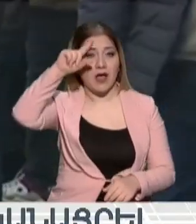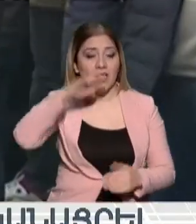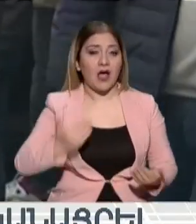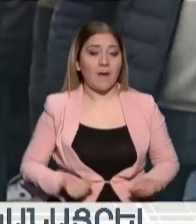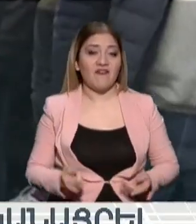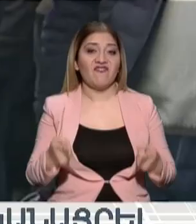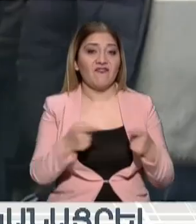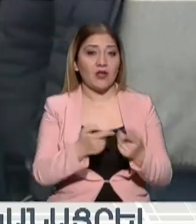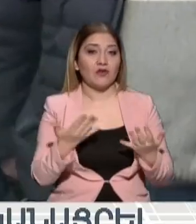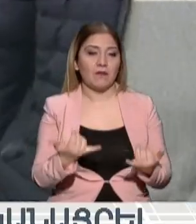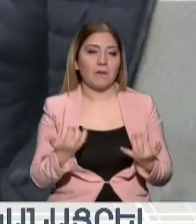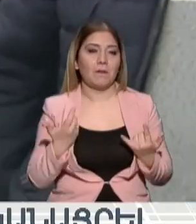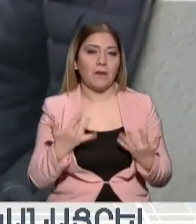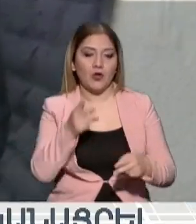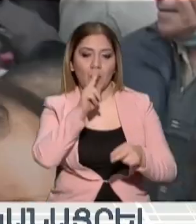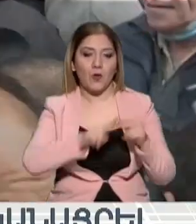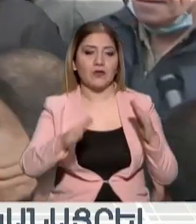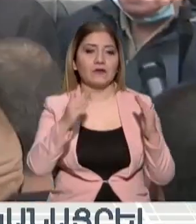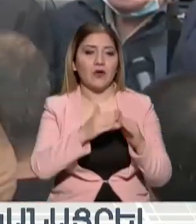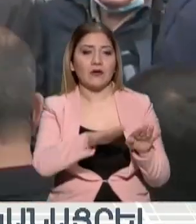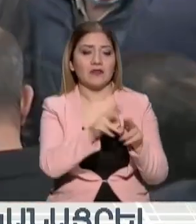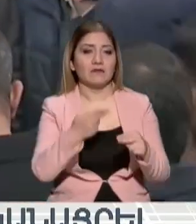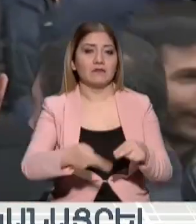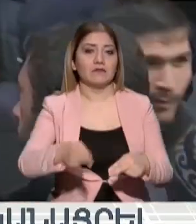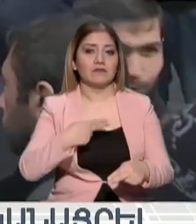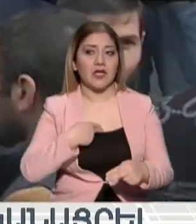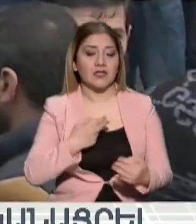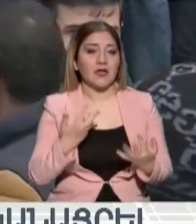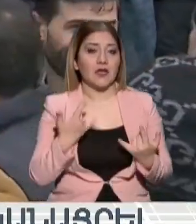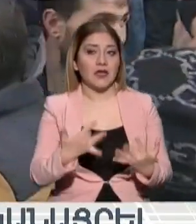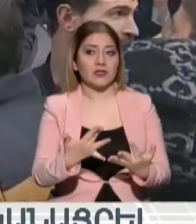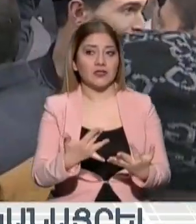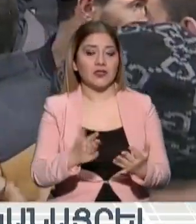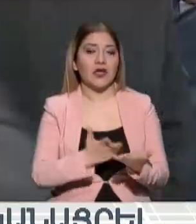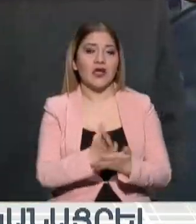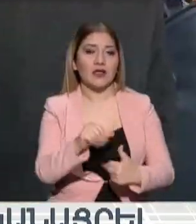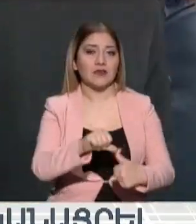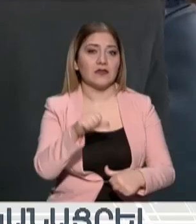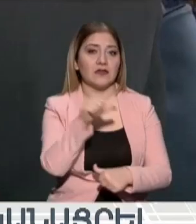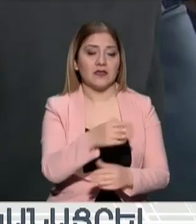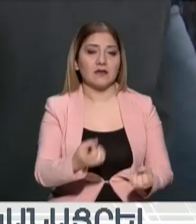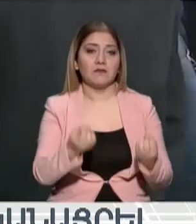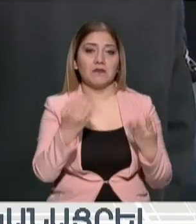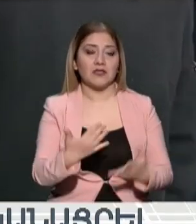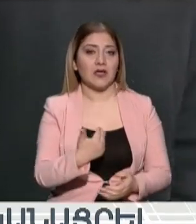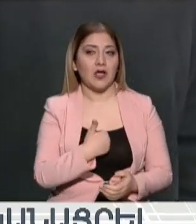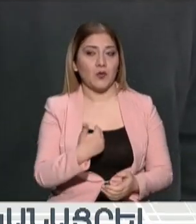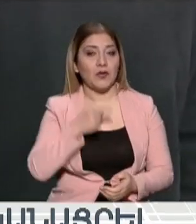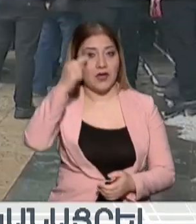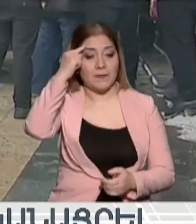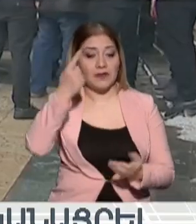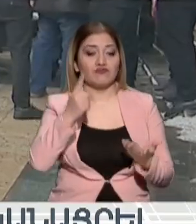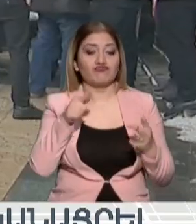ապրում են վարձով, հիմա պահանջում են կորցրած գույքի փոխհատուցում։ Նրանց խոսքով ակցիան քաղաքական չէ, պարզապես ցանկանում են հստակեցնել